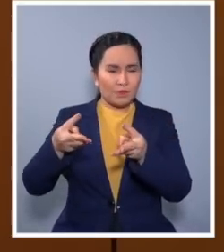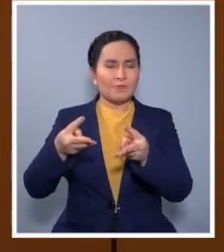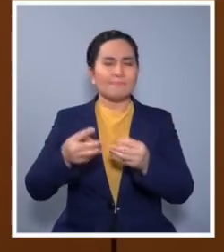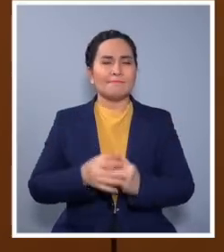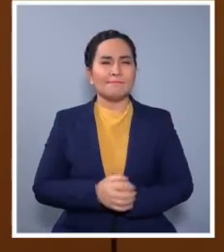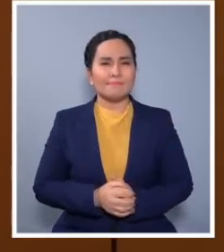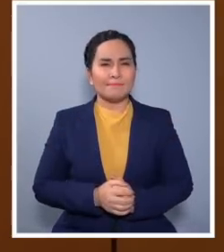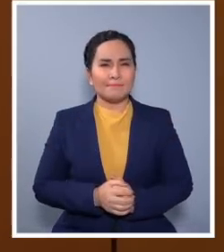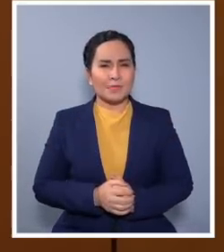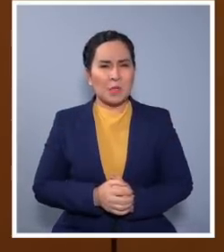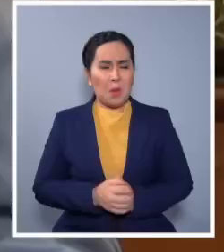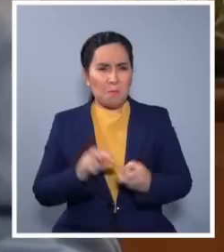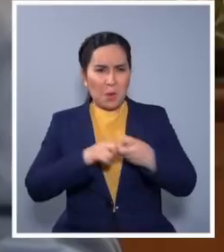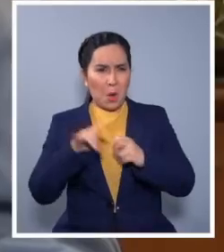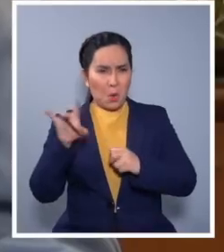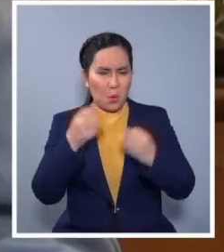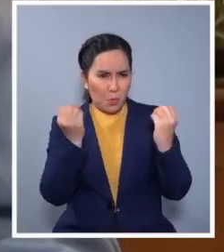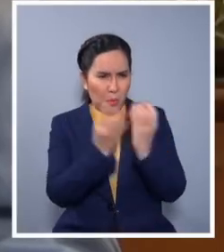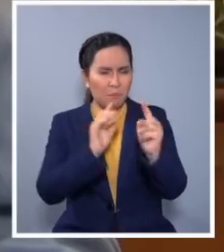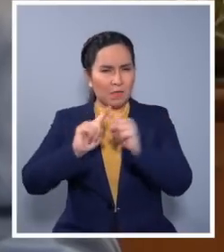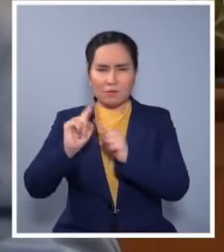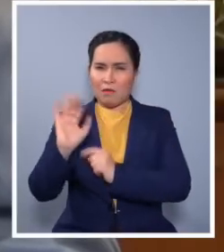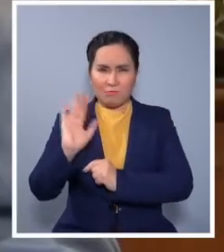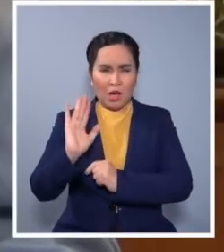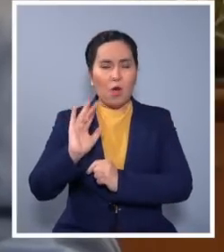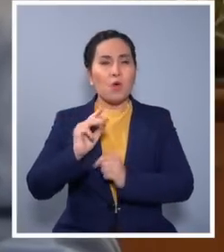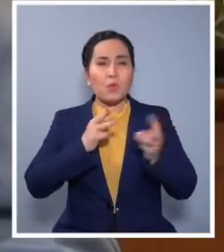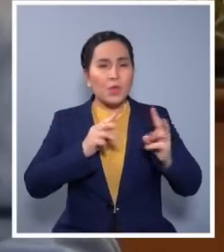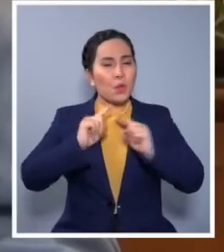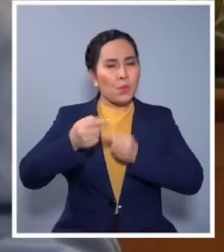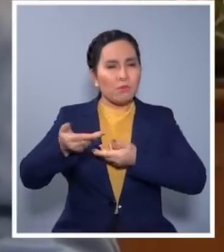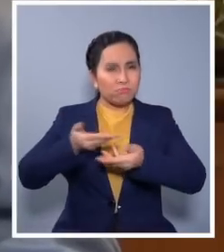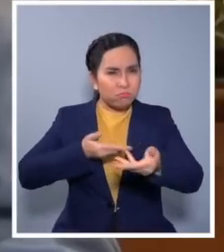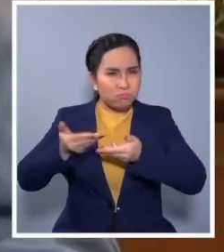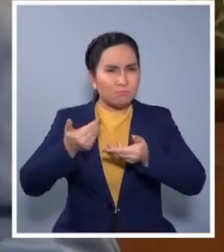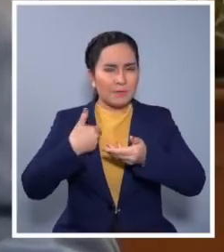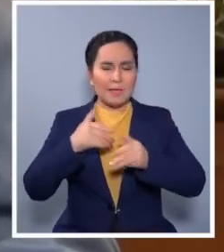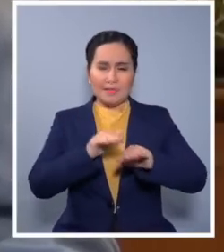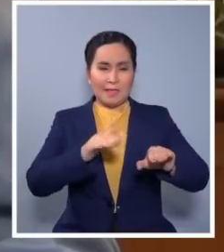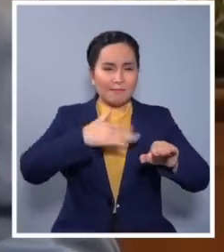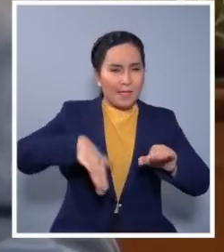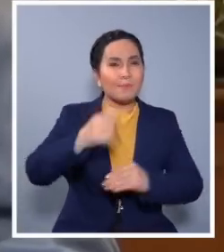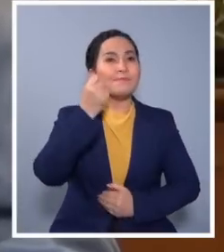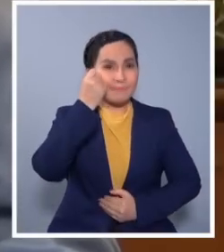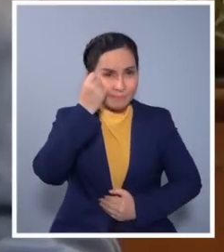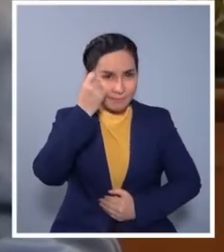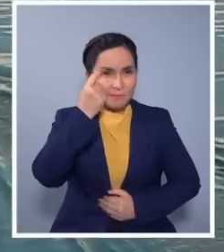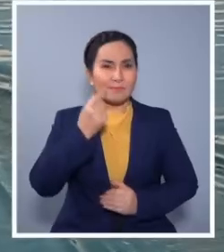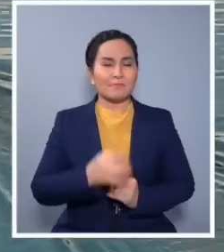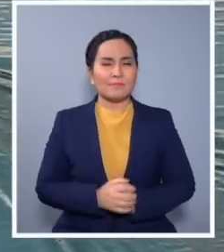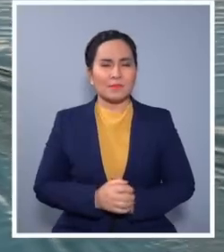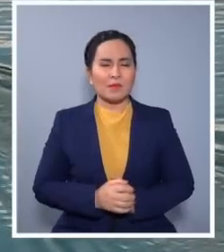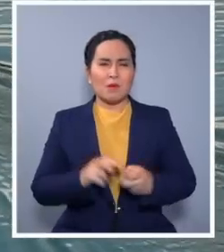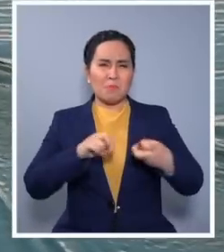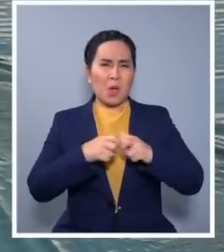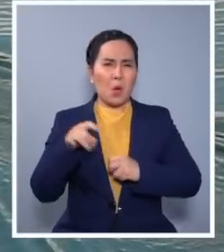ที่ไม่ใช้ความรุนแรงก็ได้มีการพูดคุยกันในเรื่องเหล่านี้เด็กๆทุกคนก็เข้าใจนะครับว่าความ